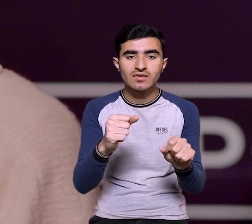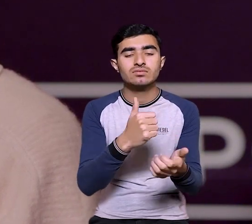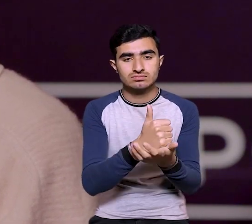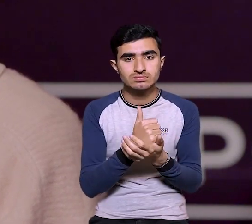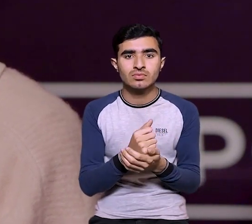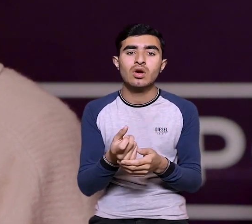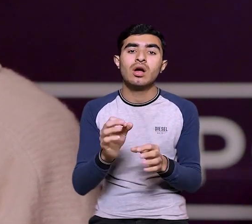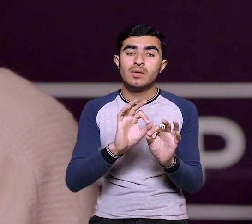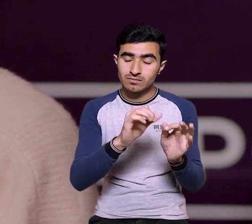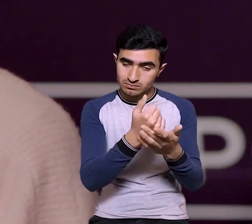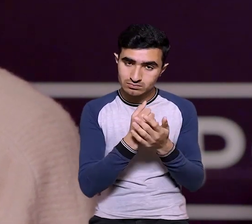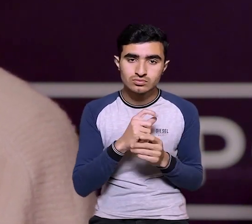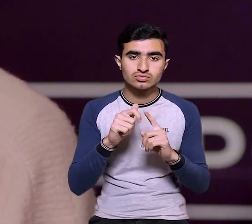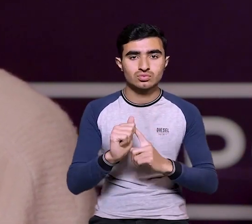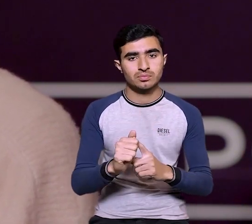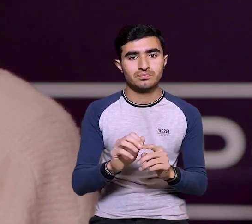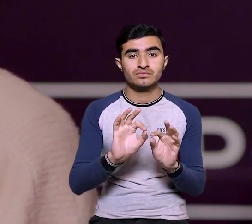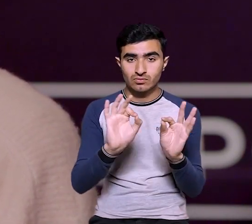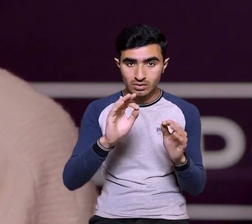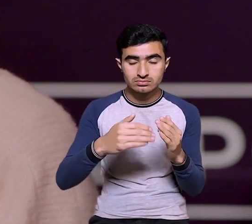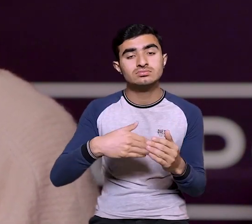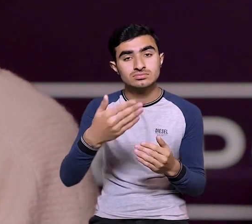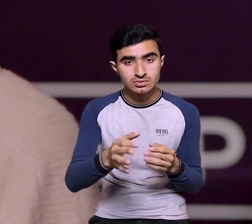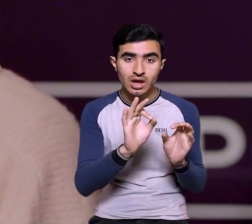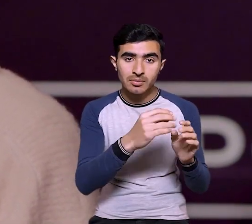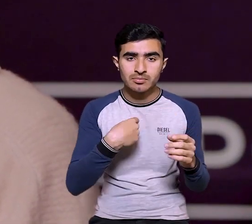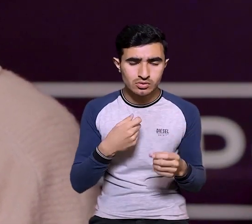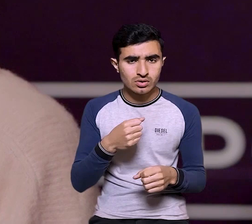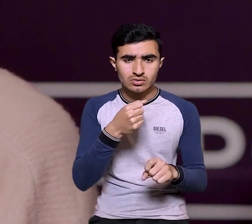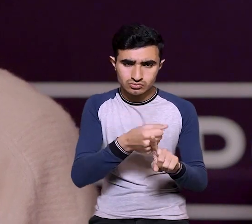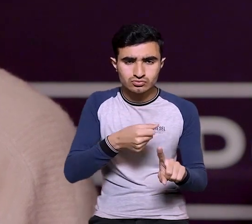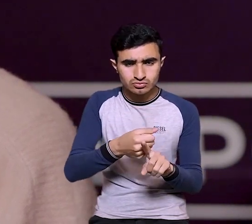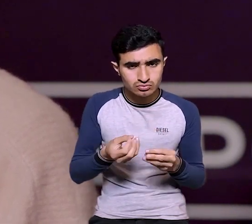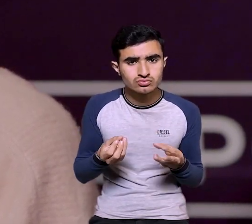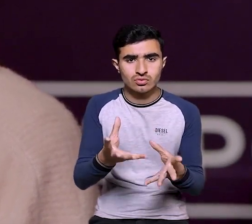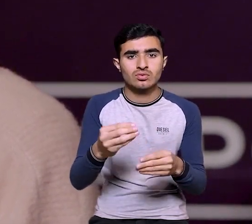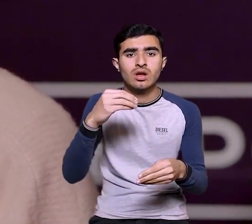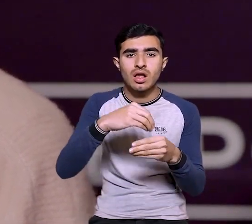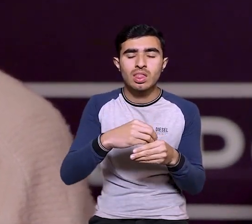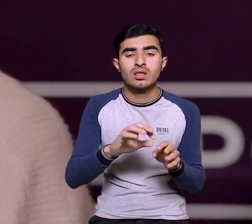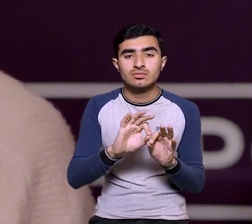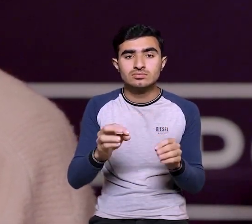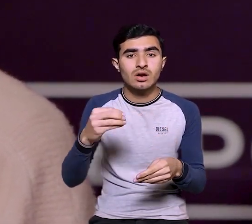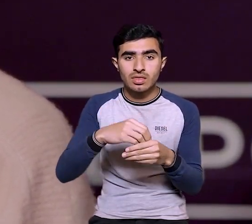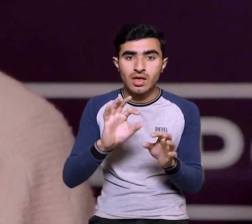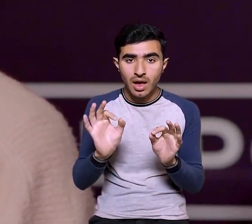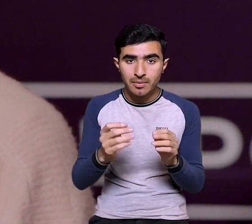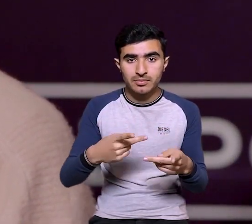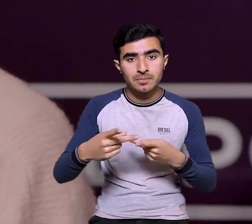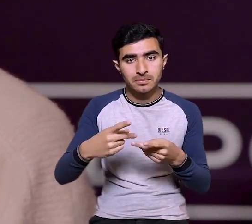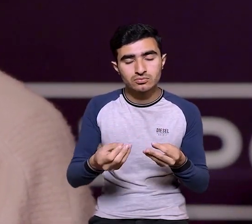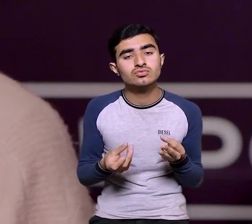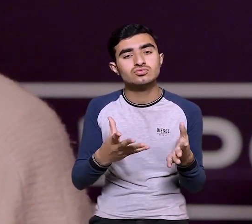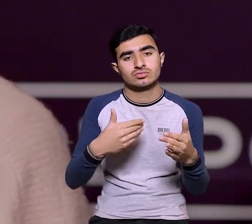हम उसको यूज़ कर रहे हैं इस एफर्ट को, इसको हम अपने ऊपर इम्प्लीमेंट कर रहे हैं, उसकी वजह से हम ये डेयरिंग स्टेप्स ले रहे